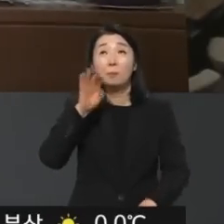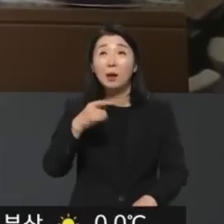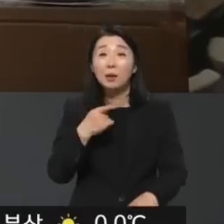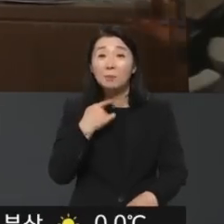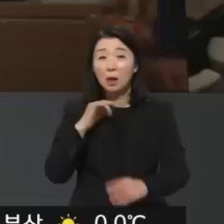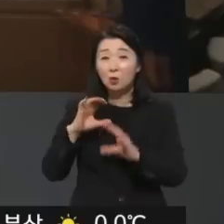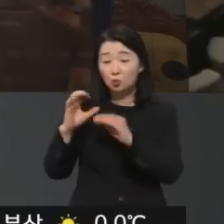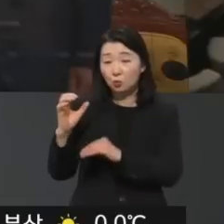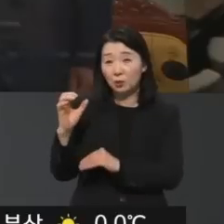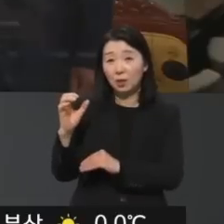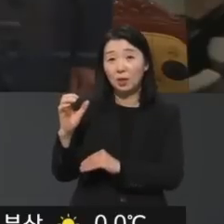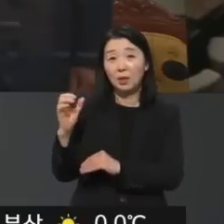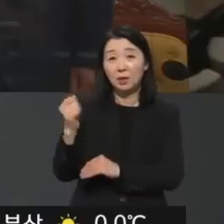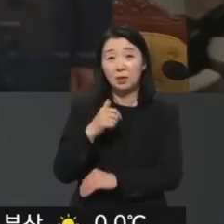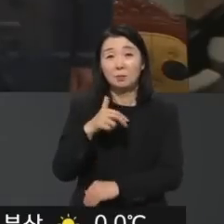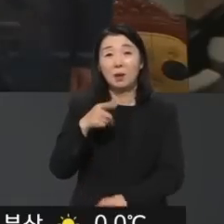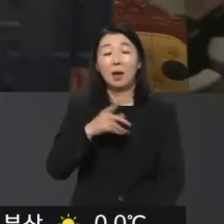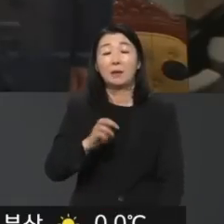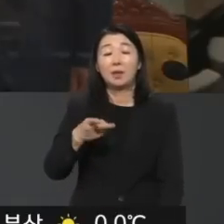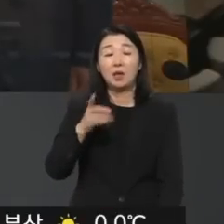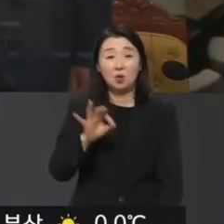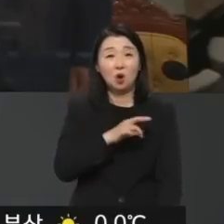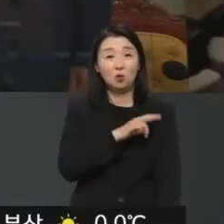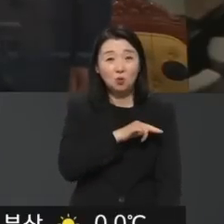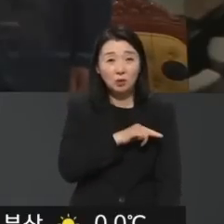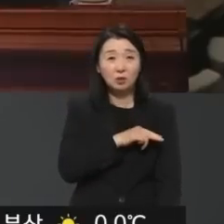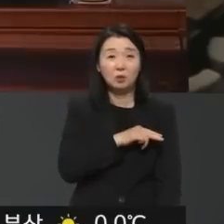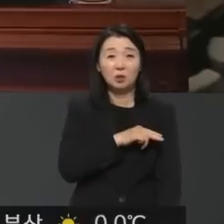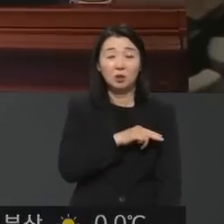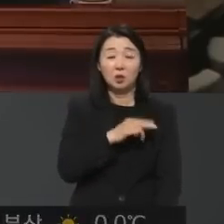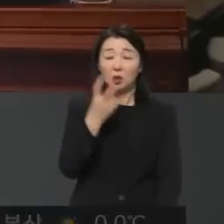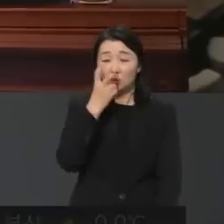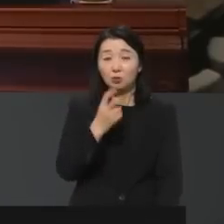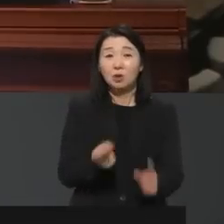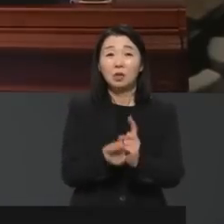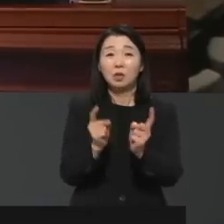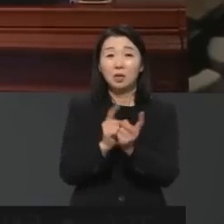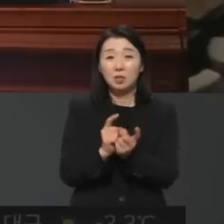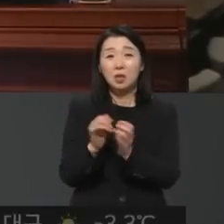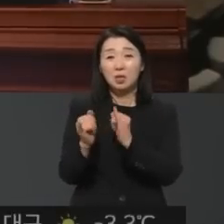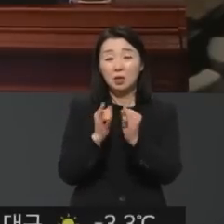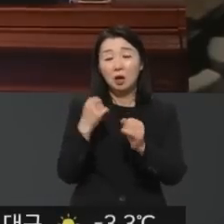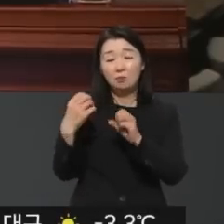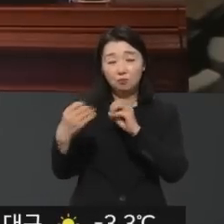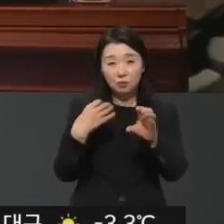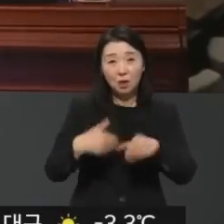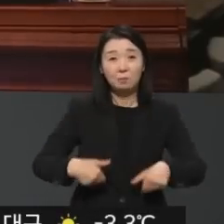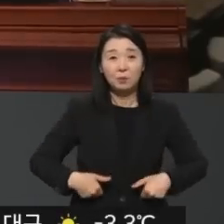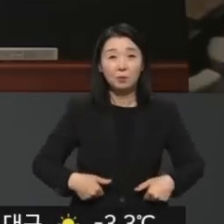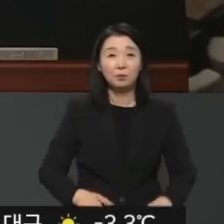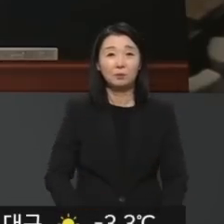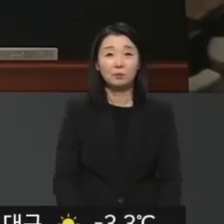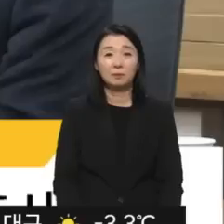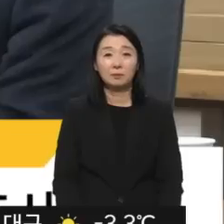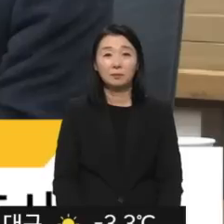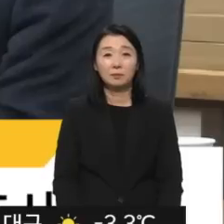국민의힘 하태경 의원은 수사 대신에 기자와 문답하는 언론 인터뷰가 필요하다고 한 발 물러섰습니다.